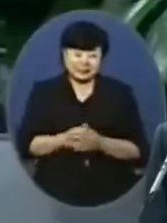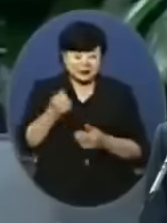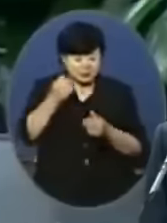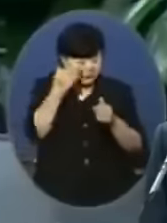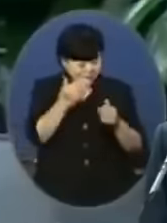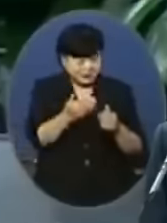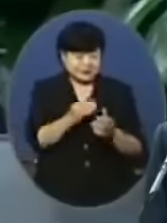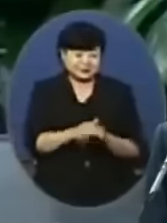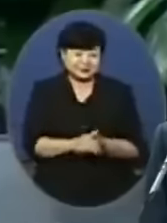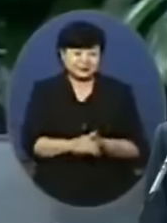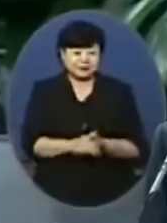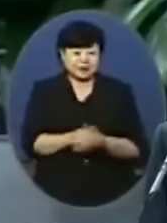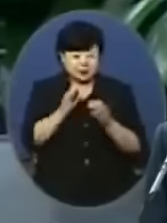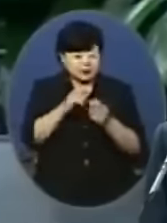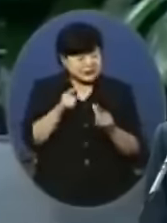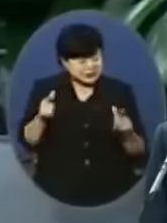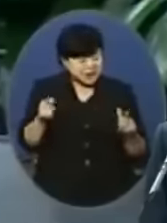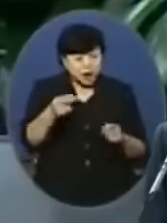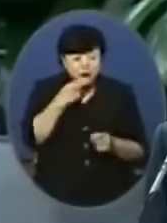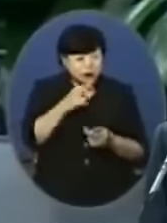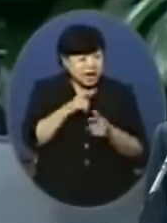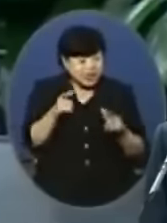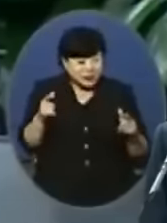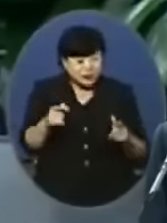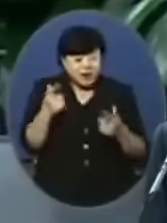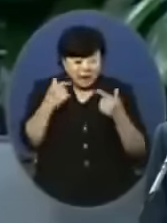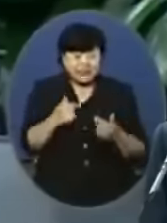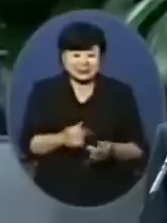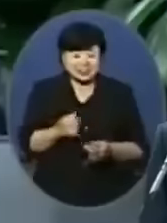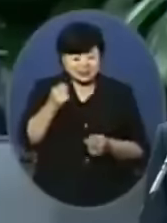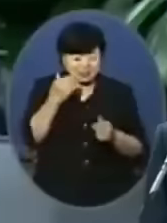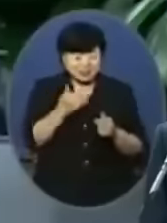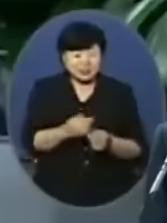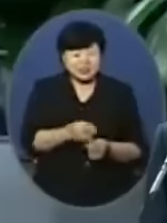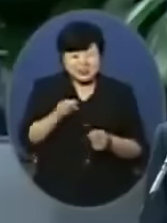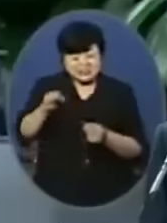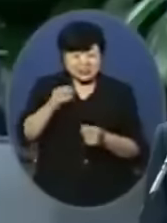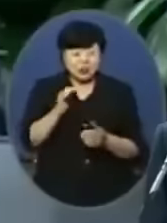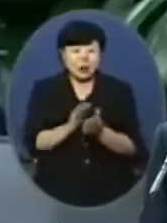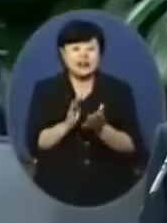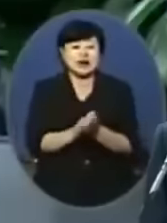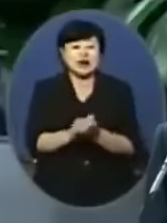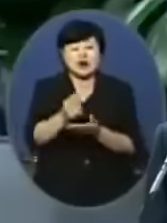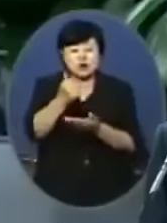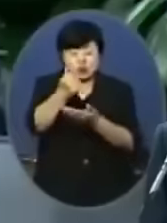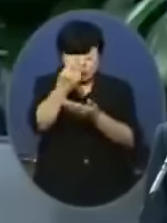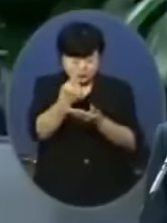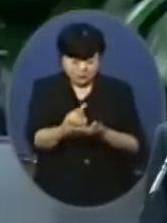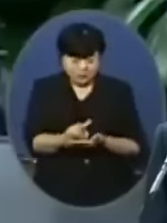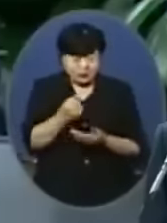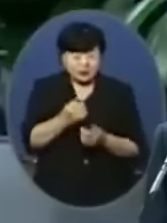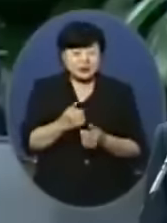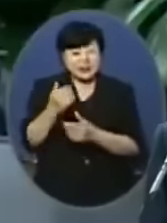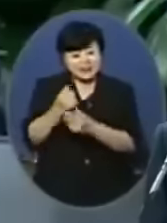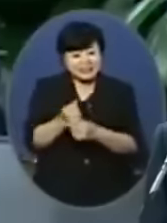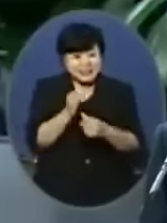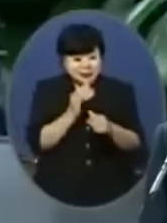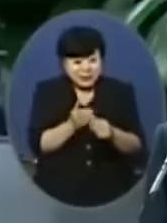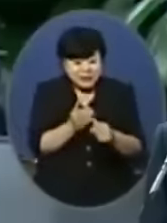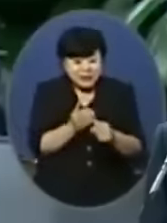성령을 안 보인다 해서 없는 것이 아니기 때문에 항상 성령님을 인정하고 환영하고 모시드리고 성령께